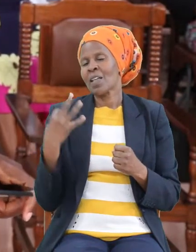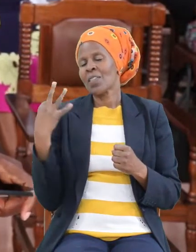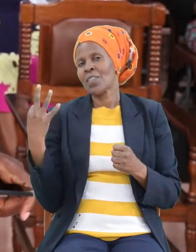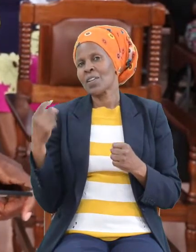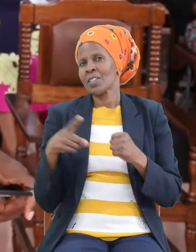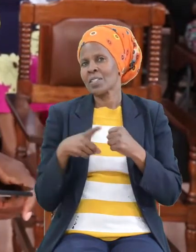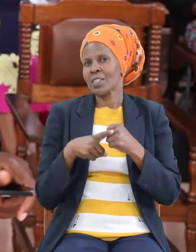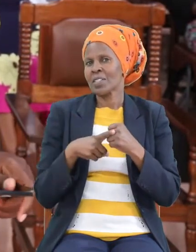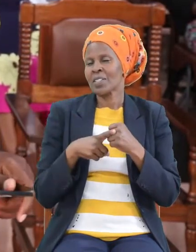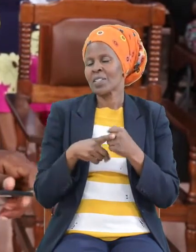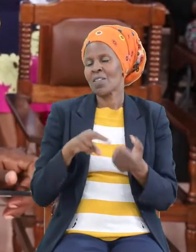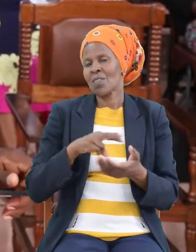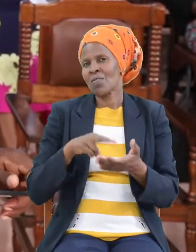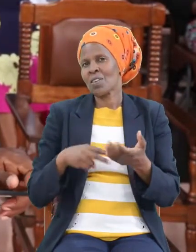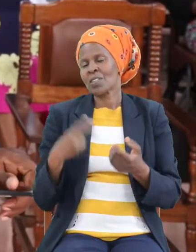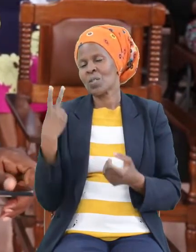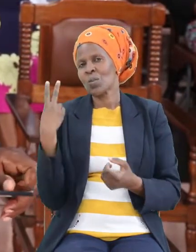36 mstari wa